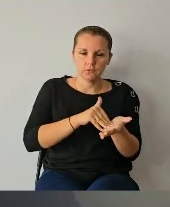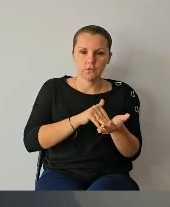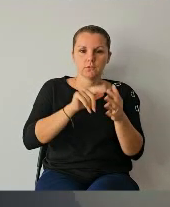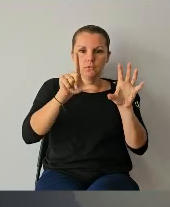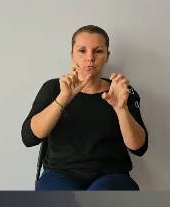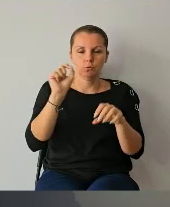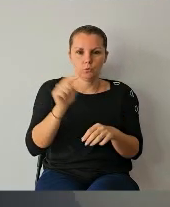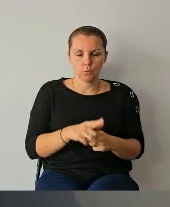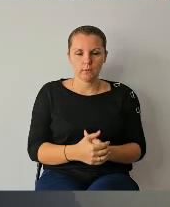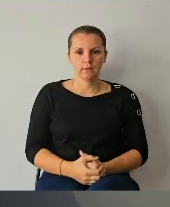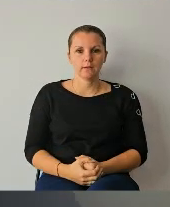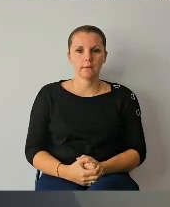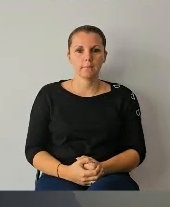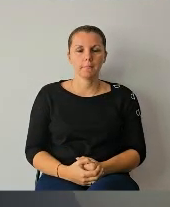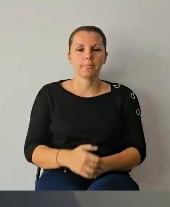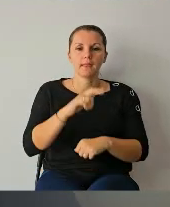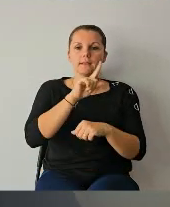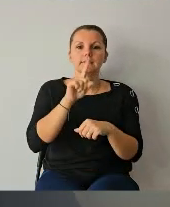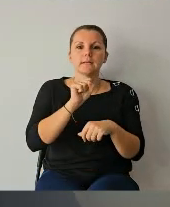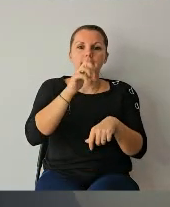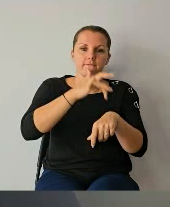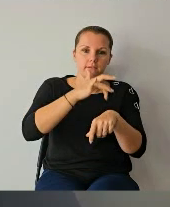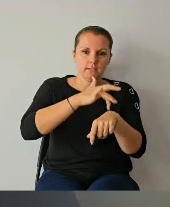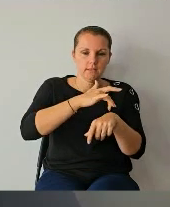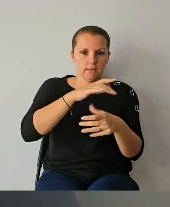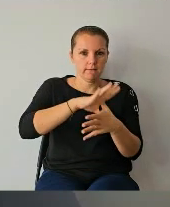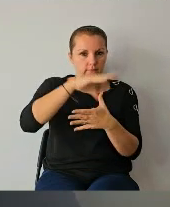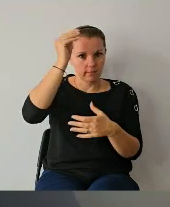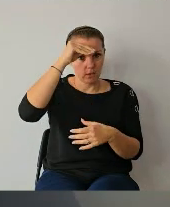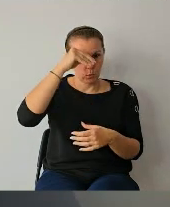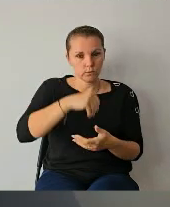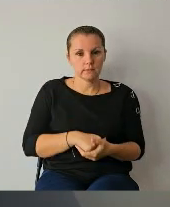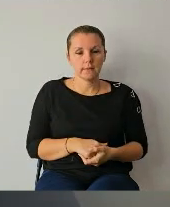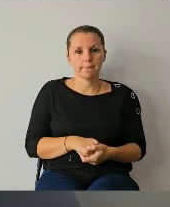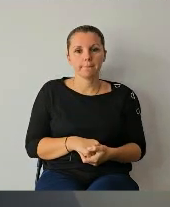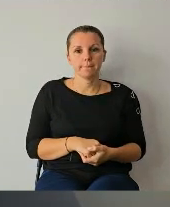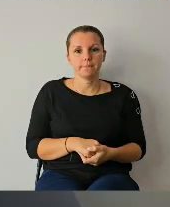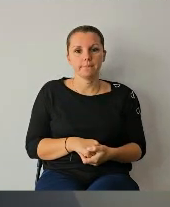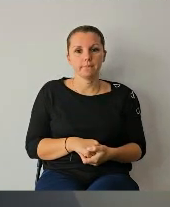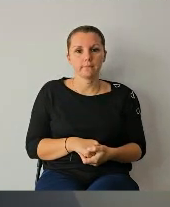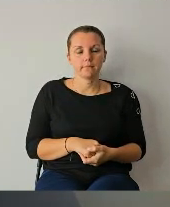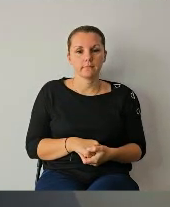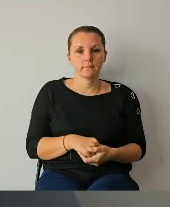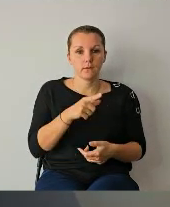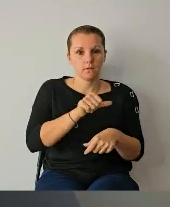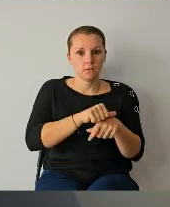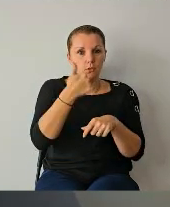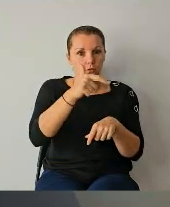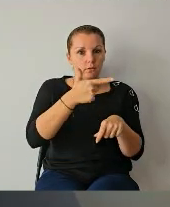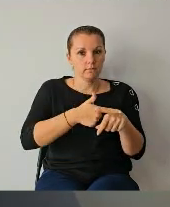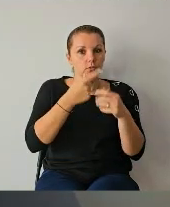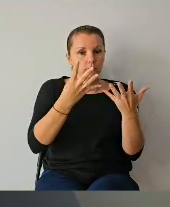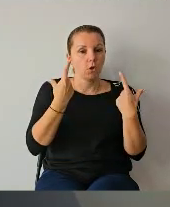122 700 zł. Za wyniki w nauce zaznaczam, że to jest 129